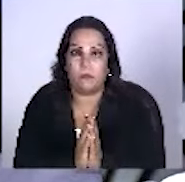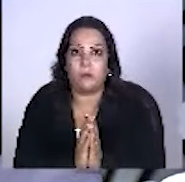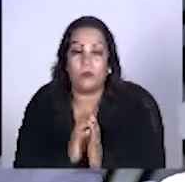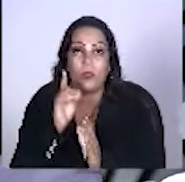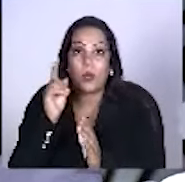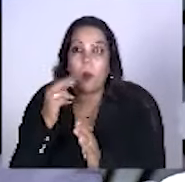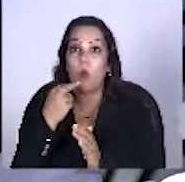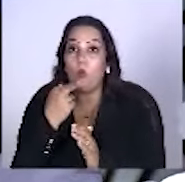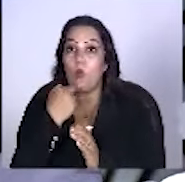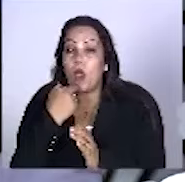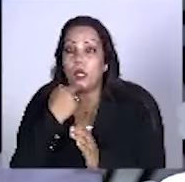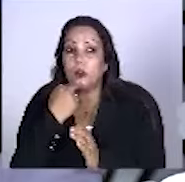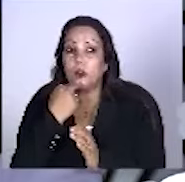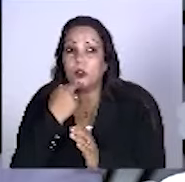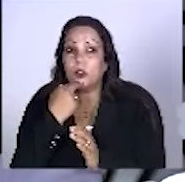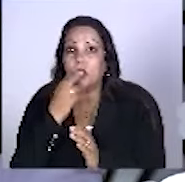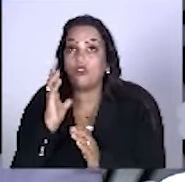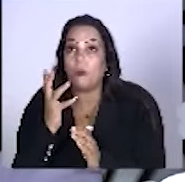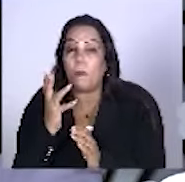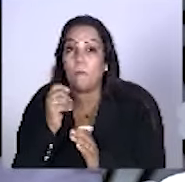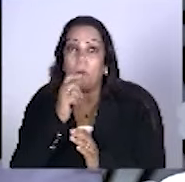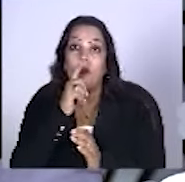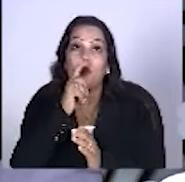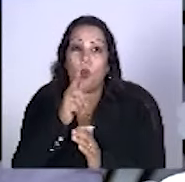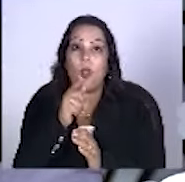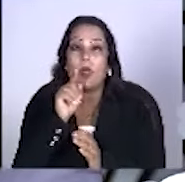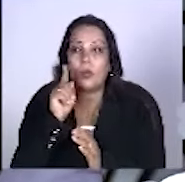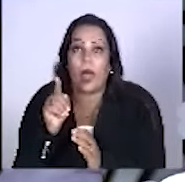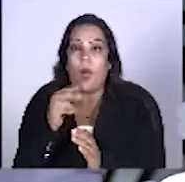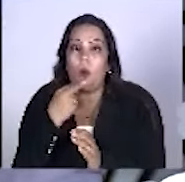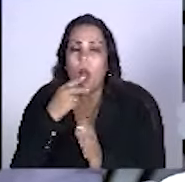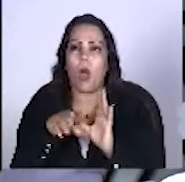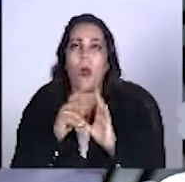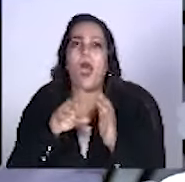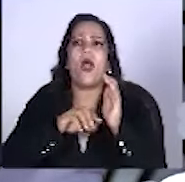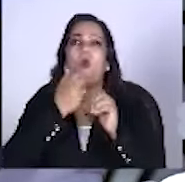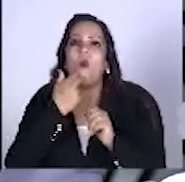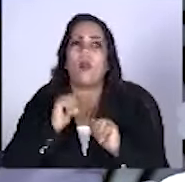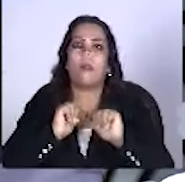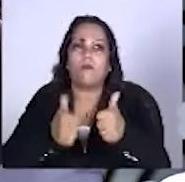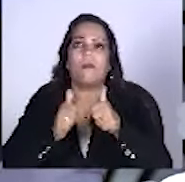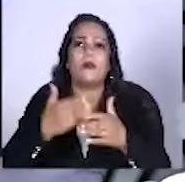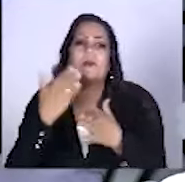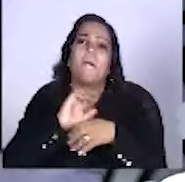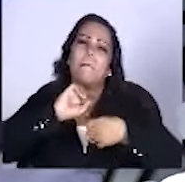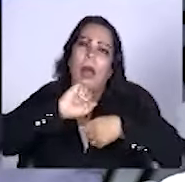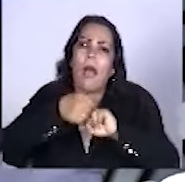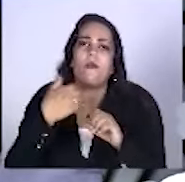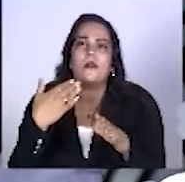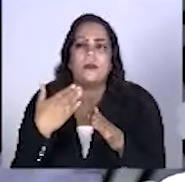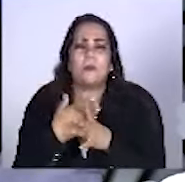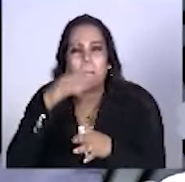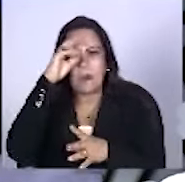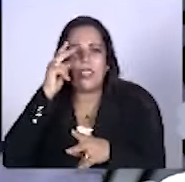لما شاب بيقول كده في وسط العلاقه، اولا الشاب هو اللي بيبادر، هو اللي بيضغط عشان يبقى في تجاوزات.